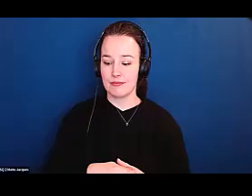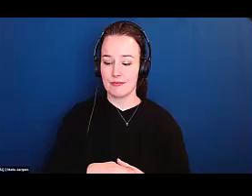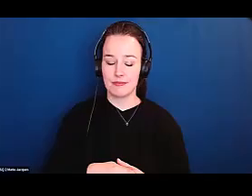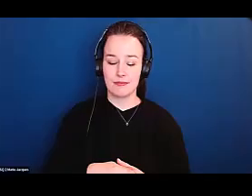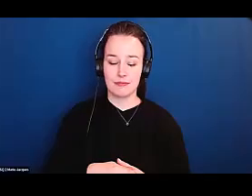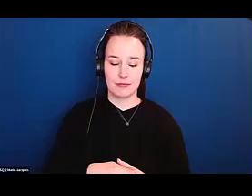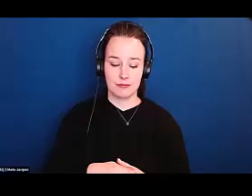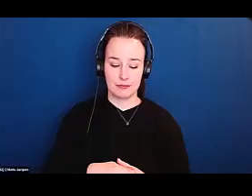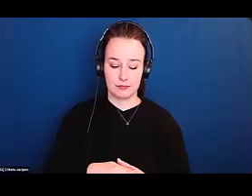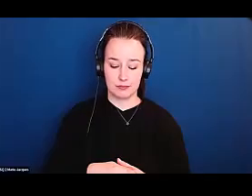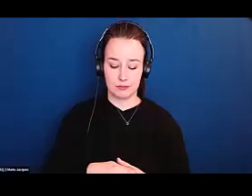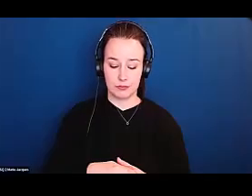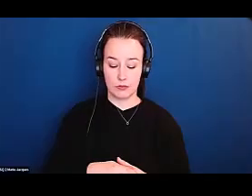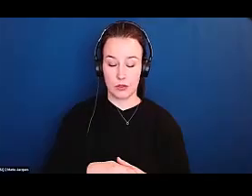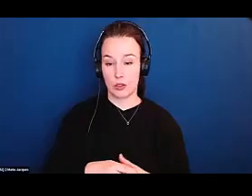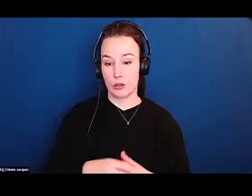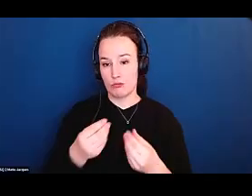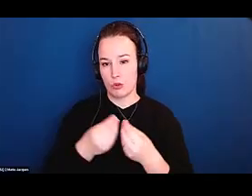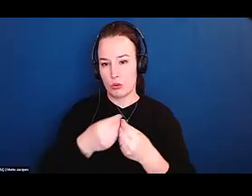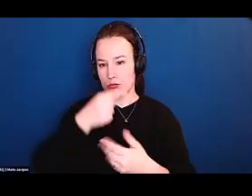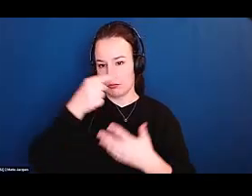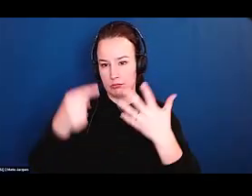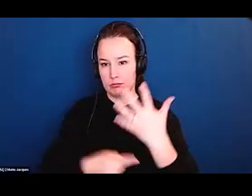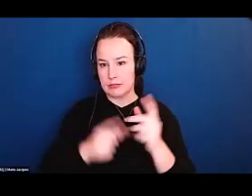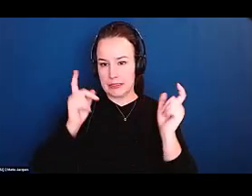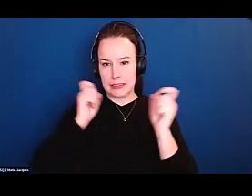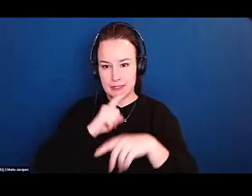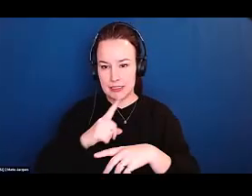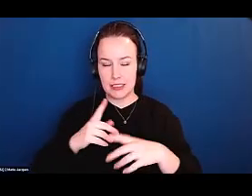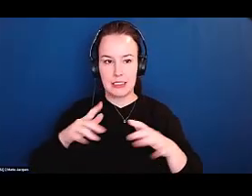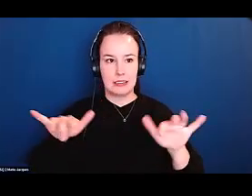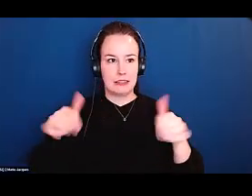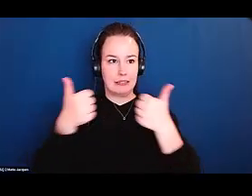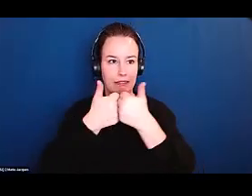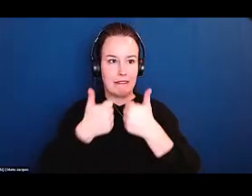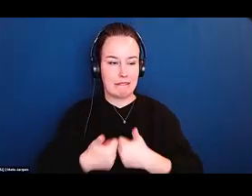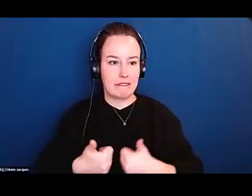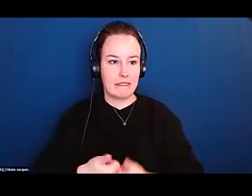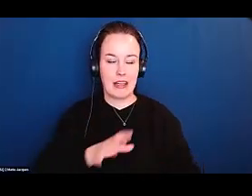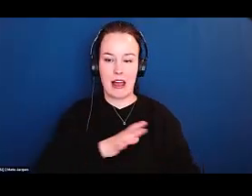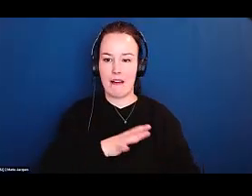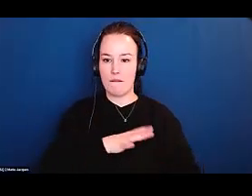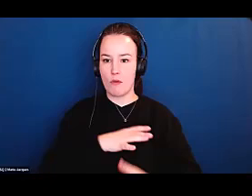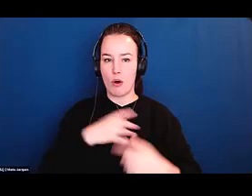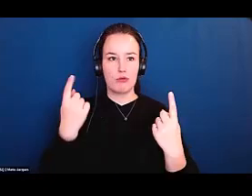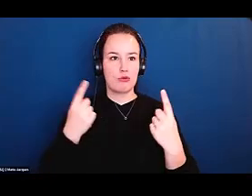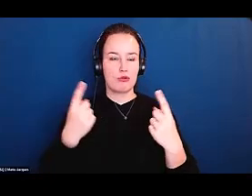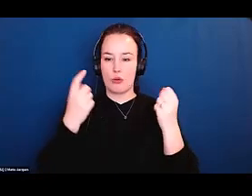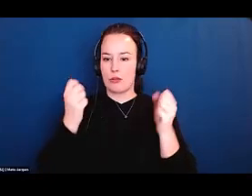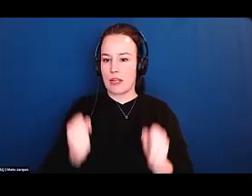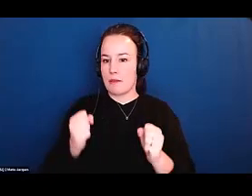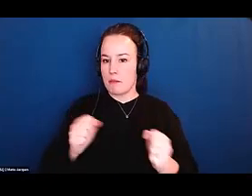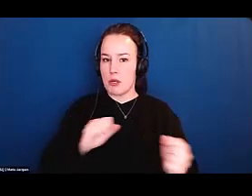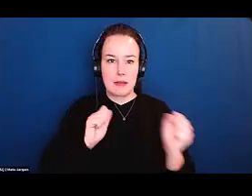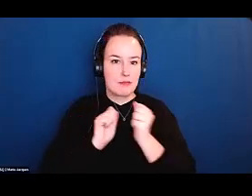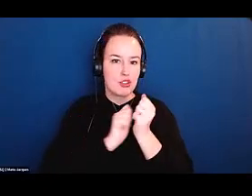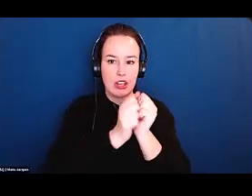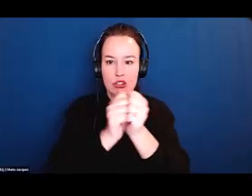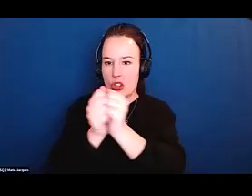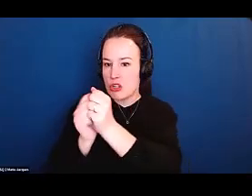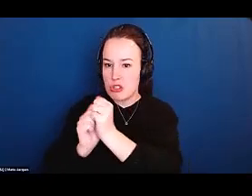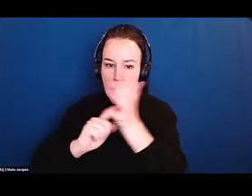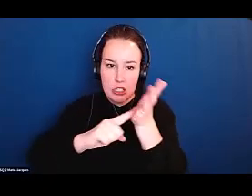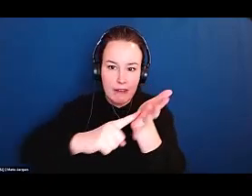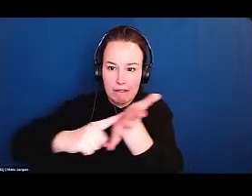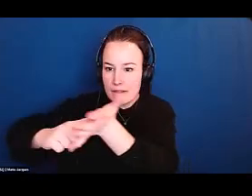Bien sûr, il y a beaucoup de choses difficiles, des défis. Bien sûr, il y a toujours des choses à changer.